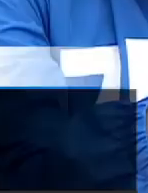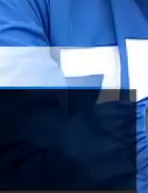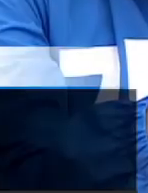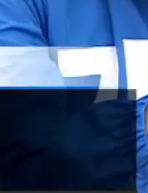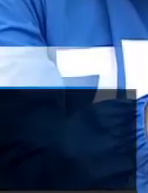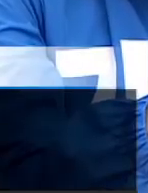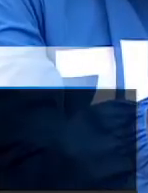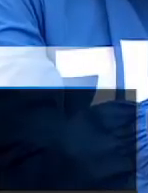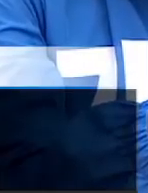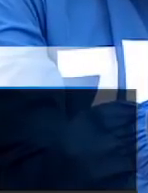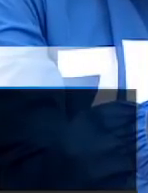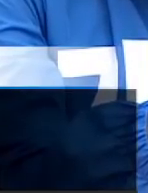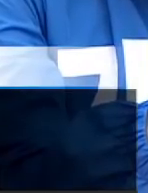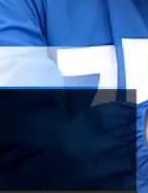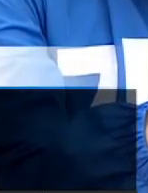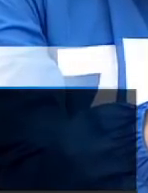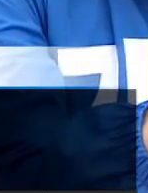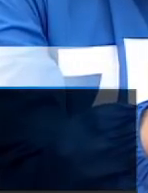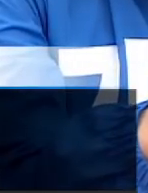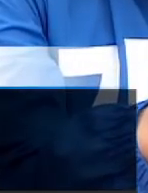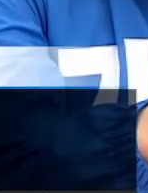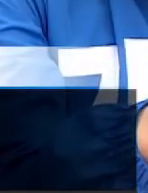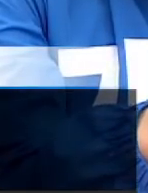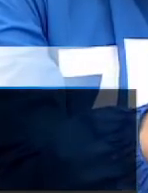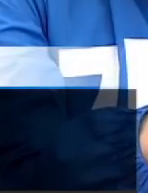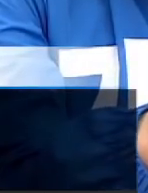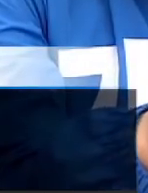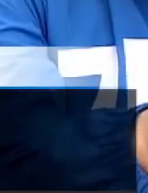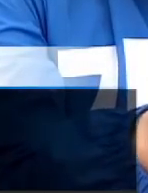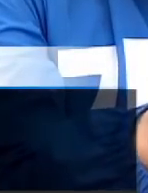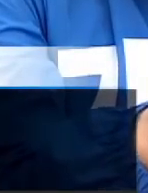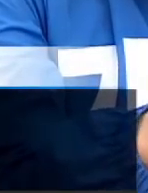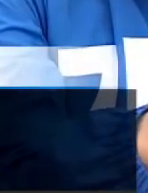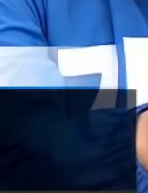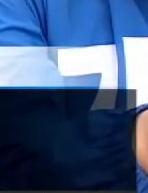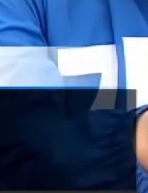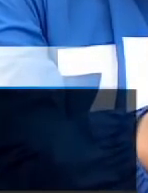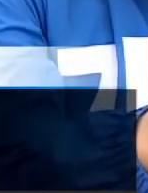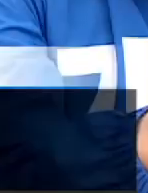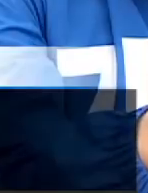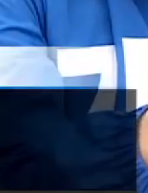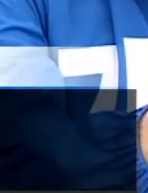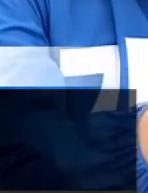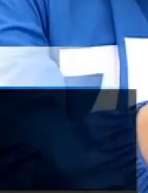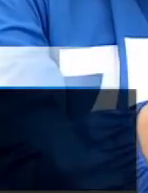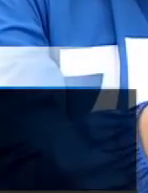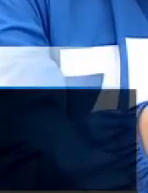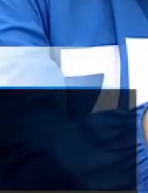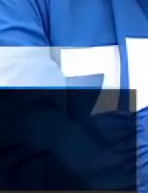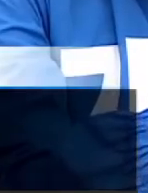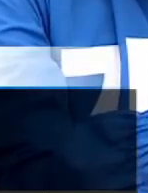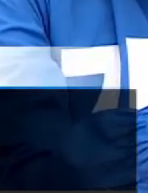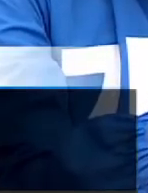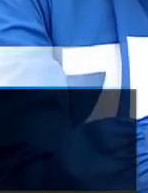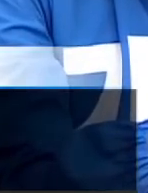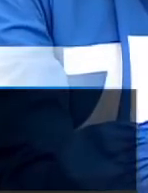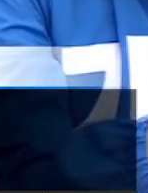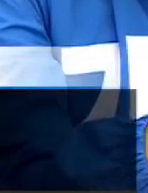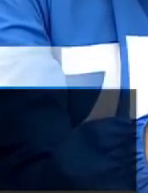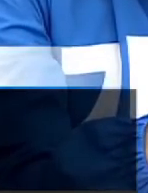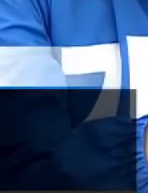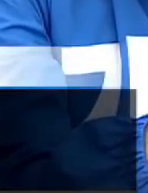황교안 MR을 타고 박형준 시종을 앞에 데리고 대통령